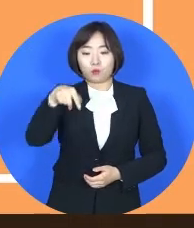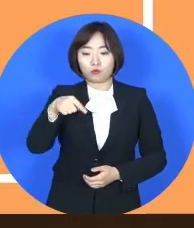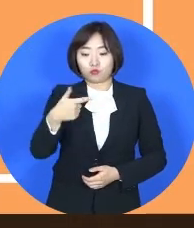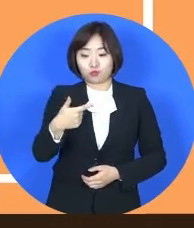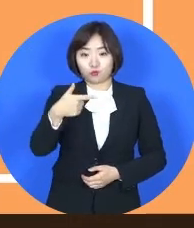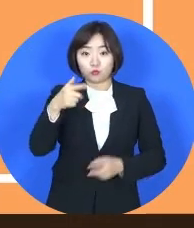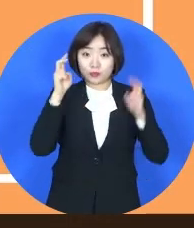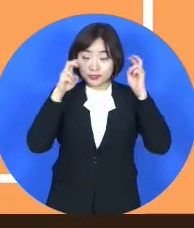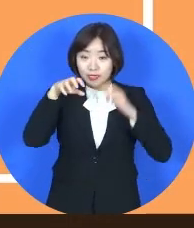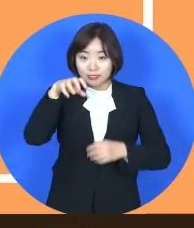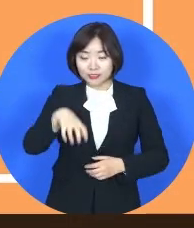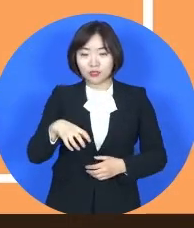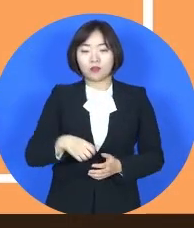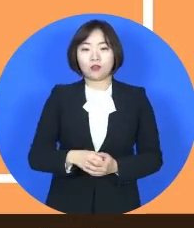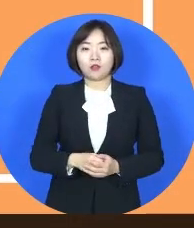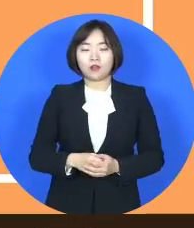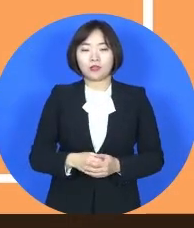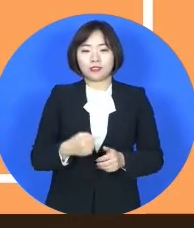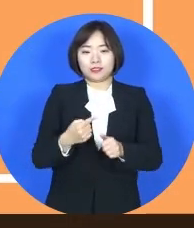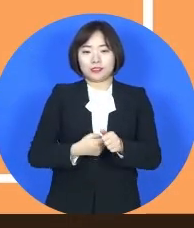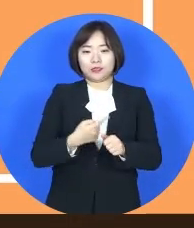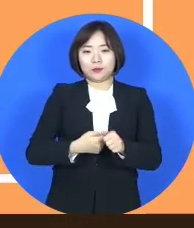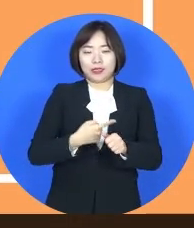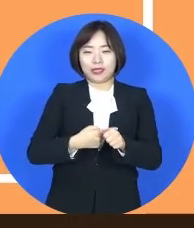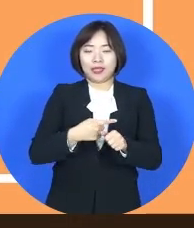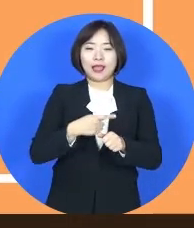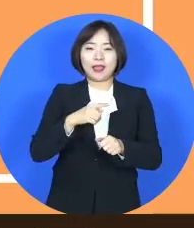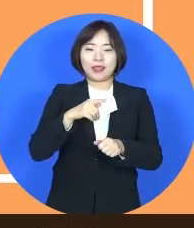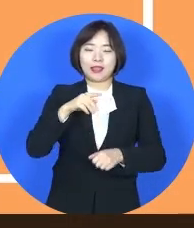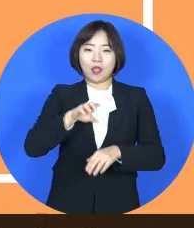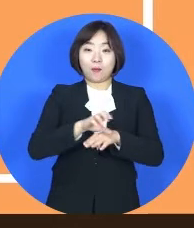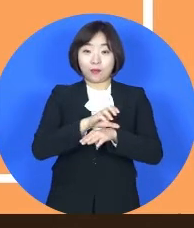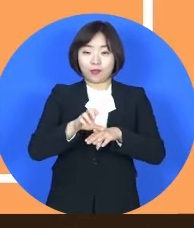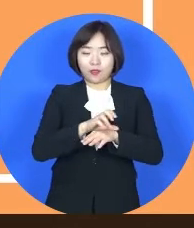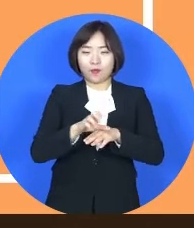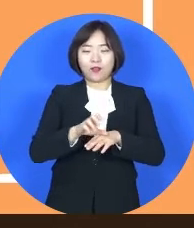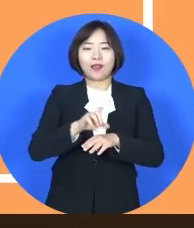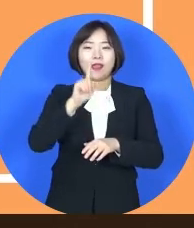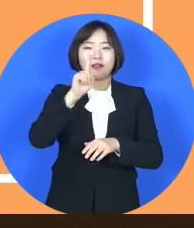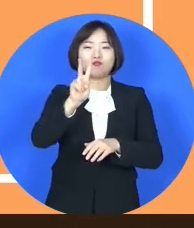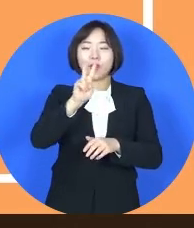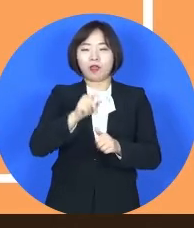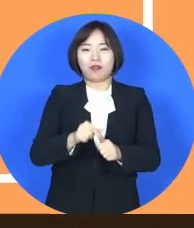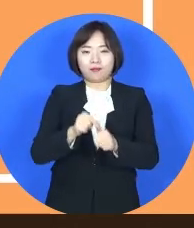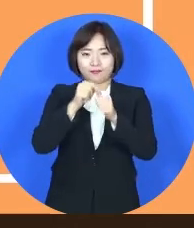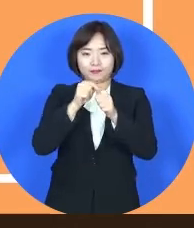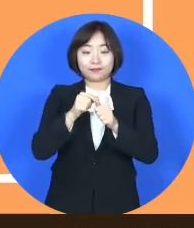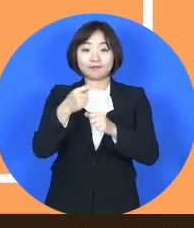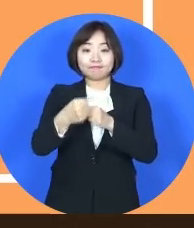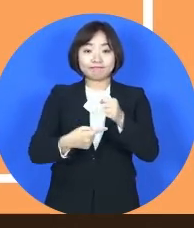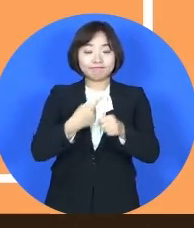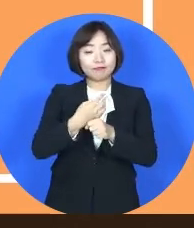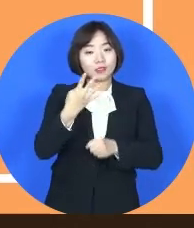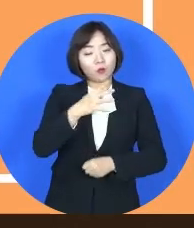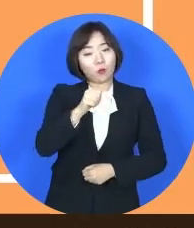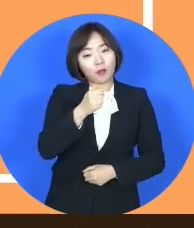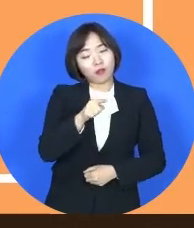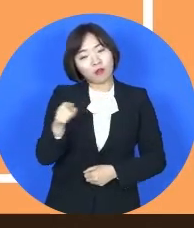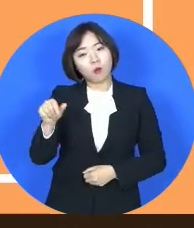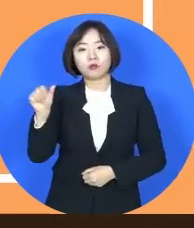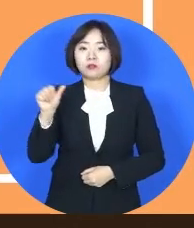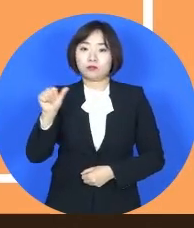효준 베스트진테크에서 자동화장비 PC 프로그램 제어 2명을 모집합니다. 임금은 연봉